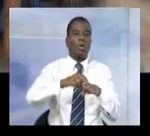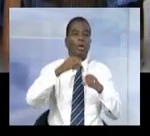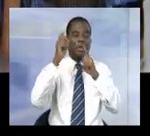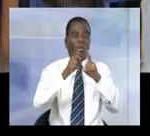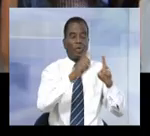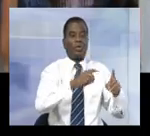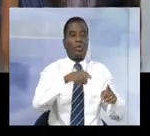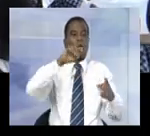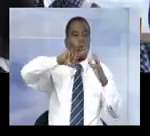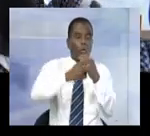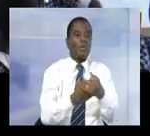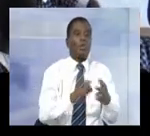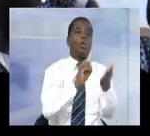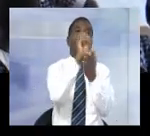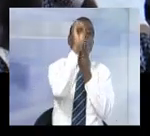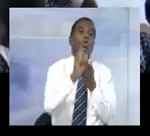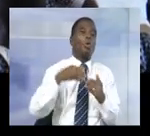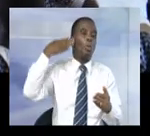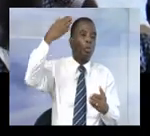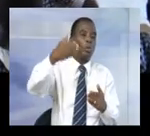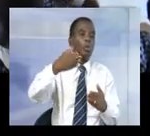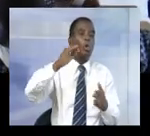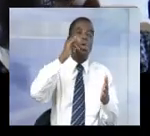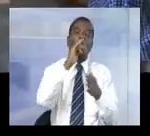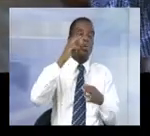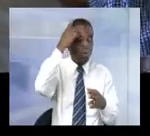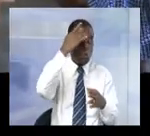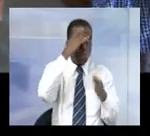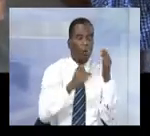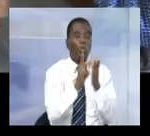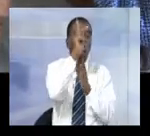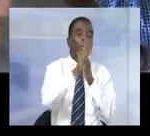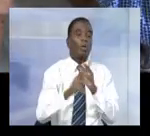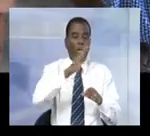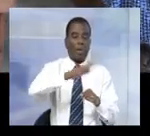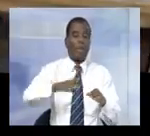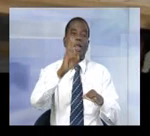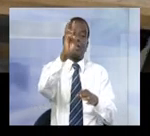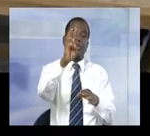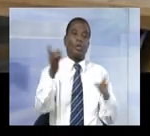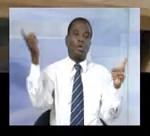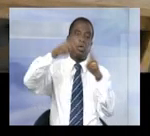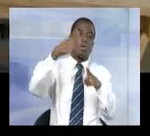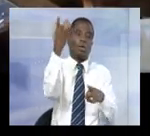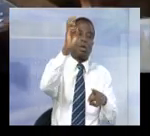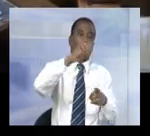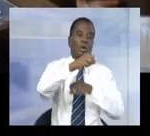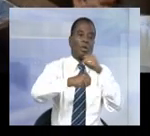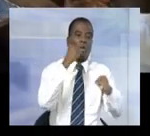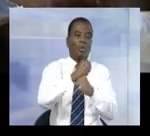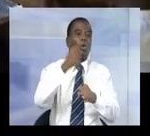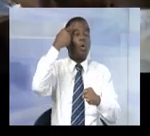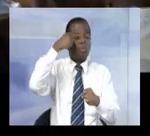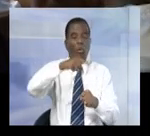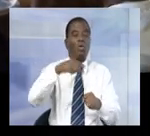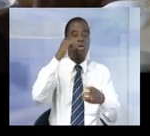vigueur dès octobre prochain. Sont concernés par ce projet les enfants de 6 à 16 ans. Pour la mise en